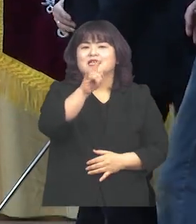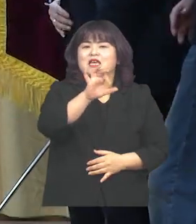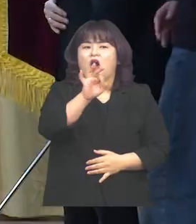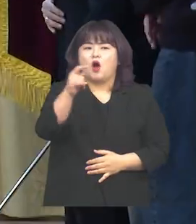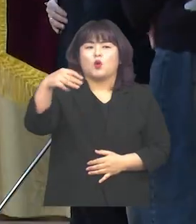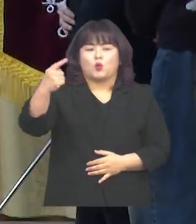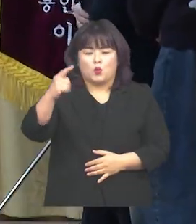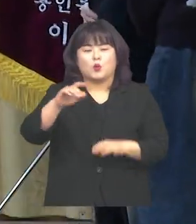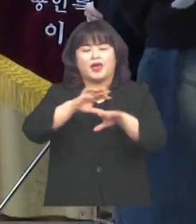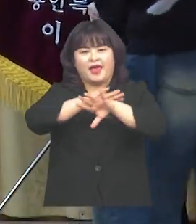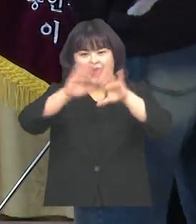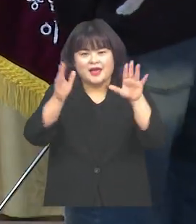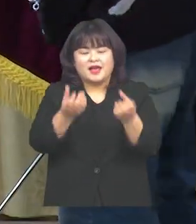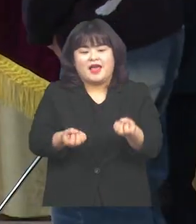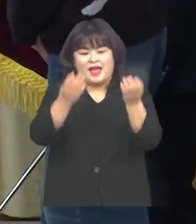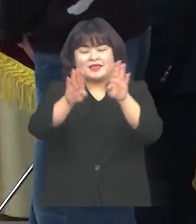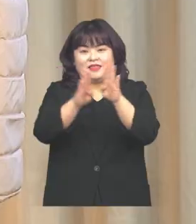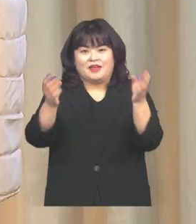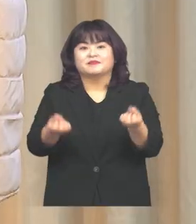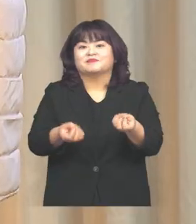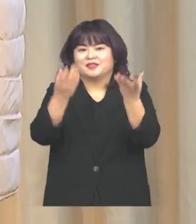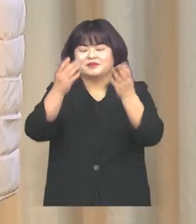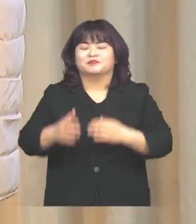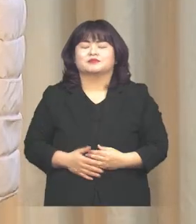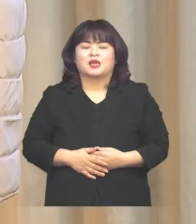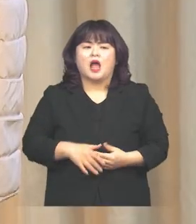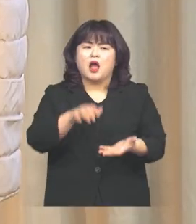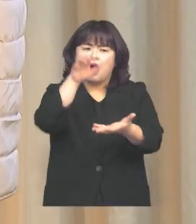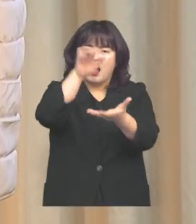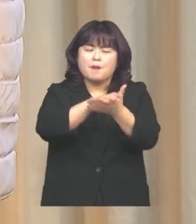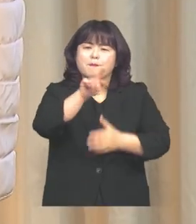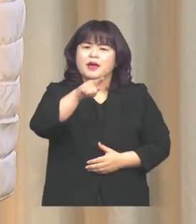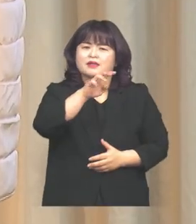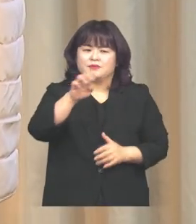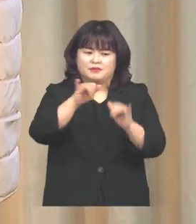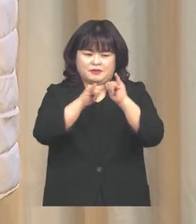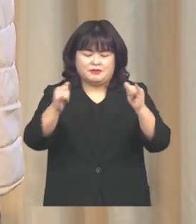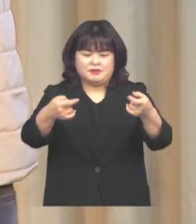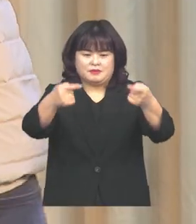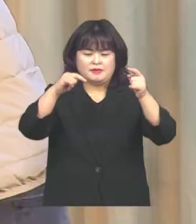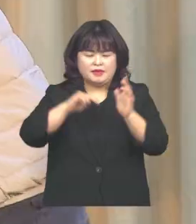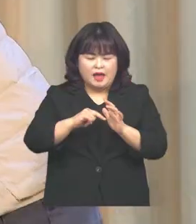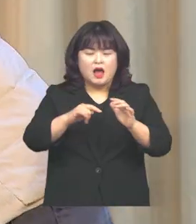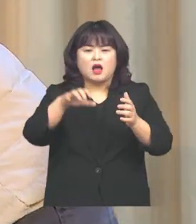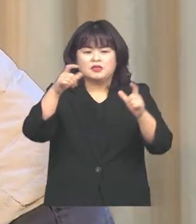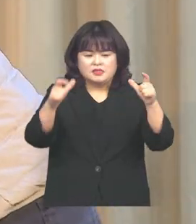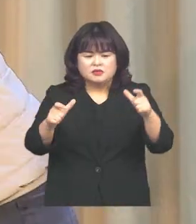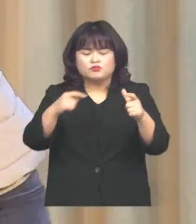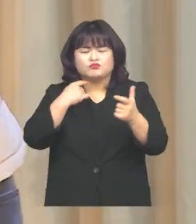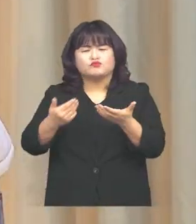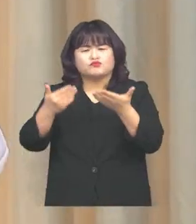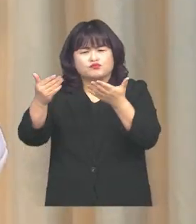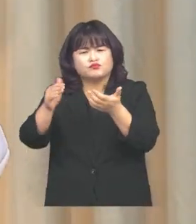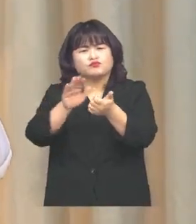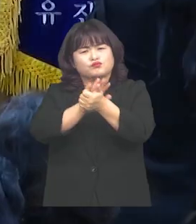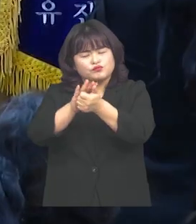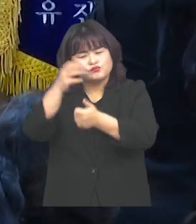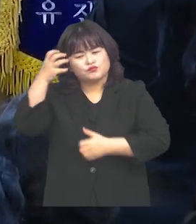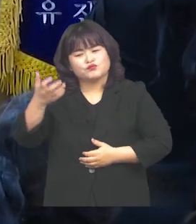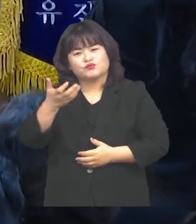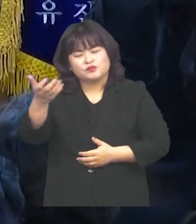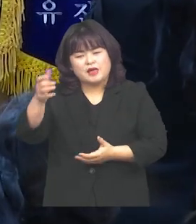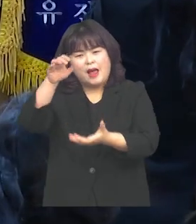이상일 시장과 자원봉사자 후원자 등 120명이 참석한 이날 행사에선 한 해 동안 지역 어르신을 위해 헌신한